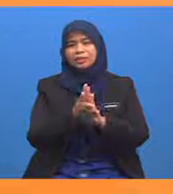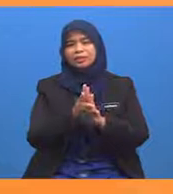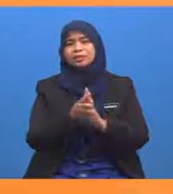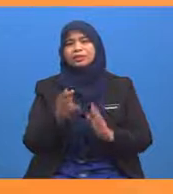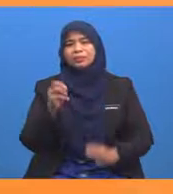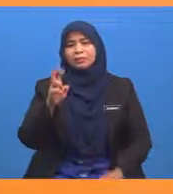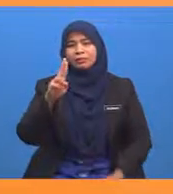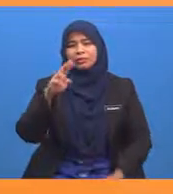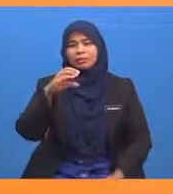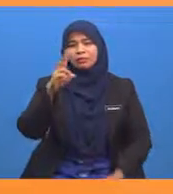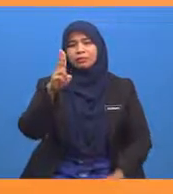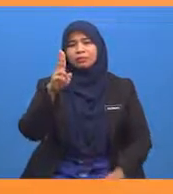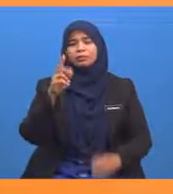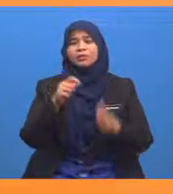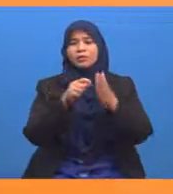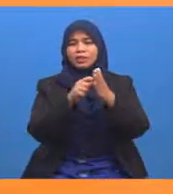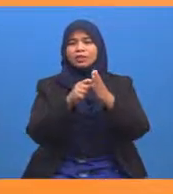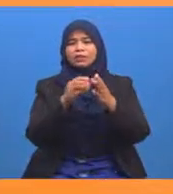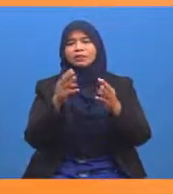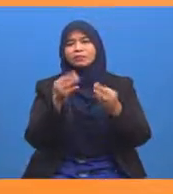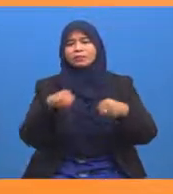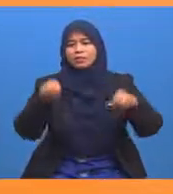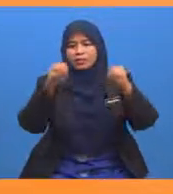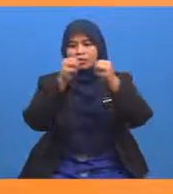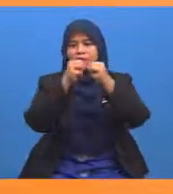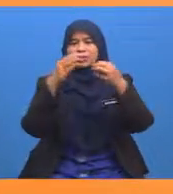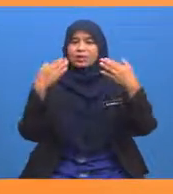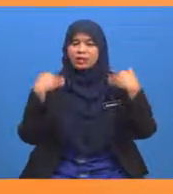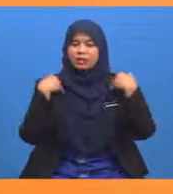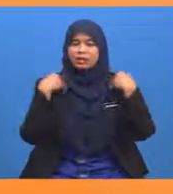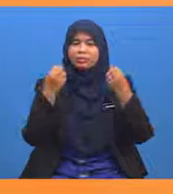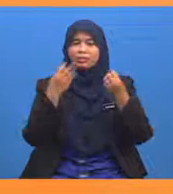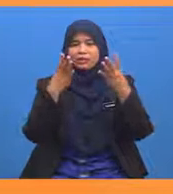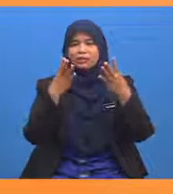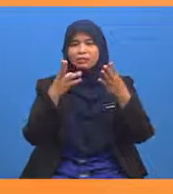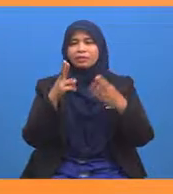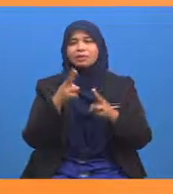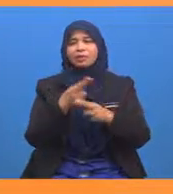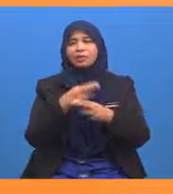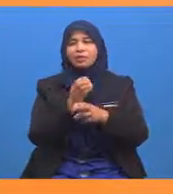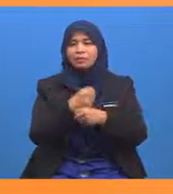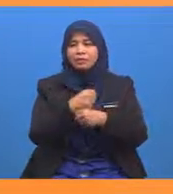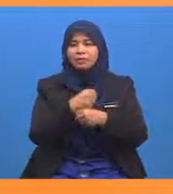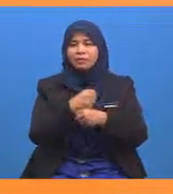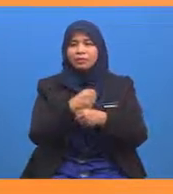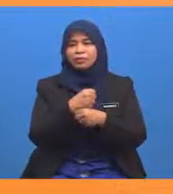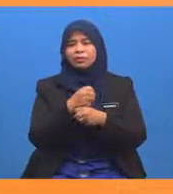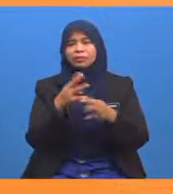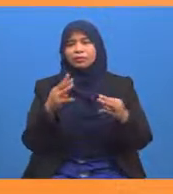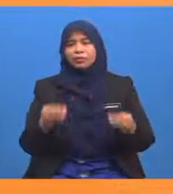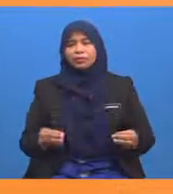tanda sesebuah masjid. Terdapat beberapa reka bentuk umum menara,